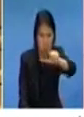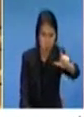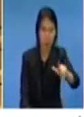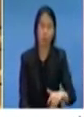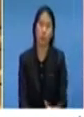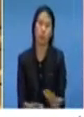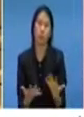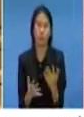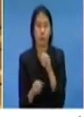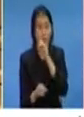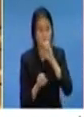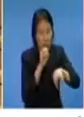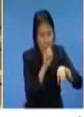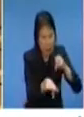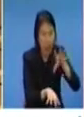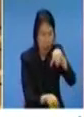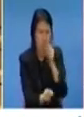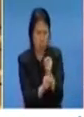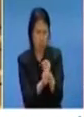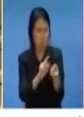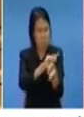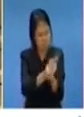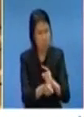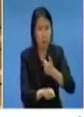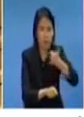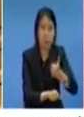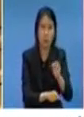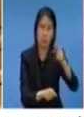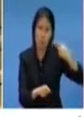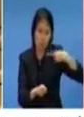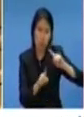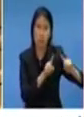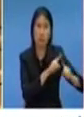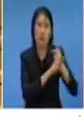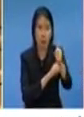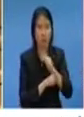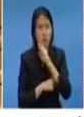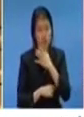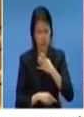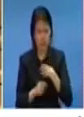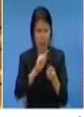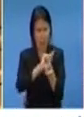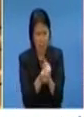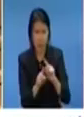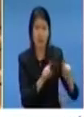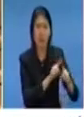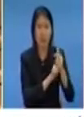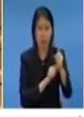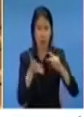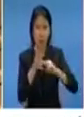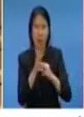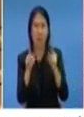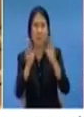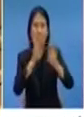ท่านหยิบขยะมาปฏิรูปก่อนสิครับหรือไม่ก็ปฏิรูปไปพร้อมๆกันครับจิ๊กซอต้องต่อกันทีเดียวครับ